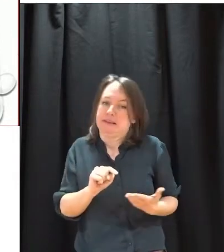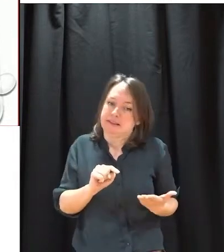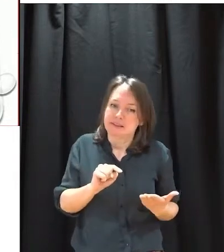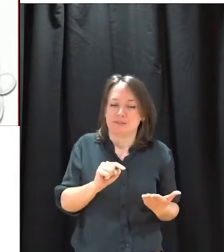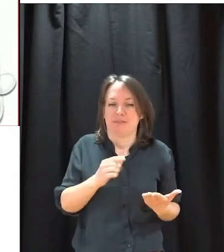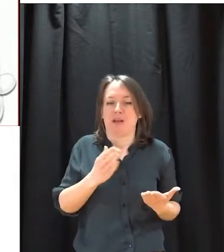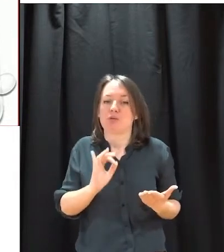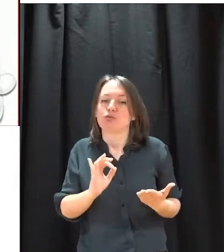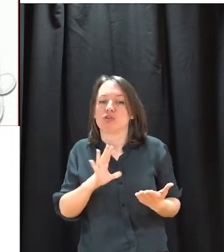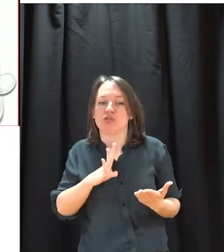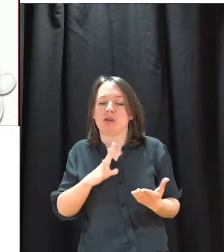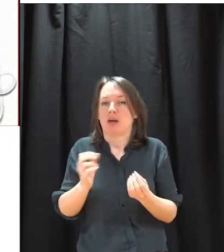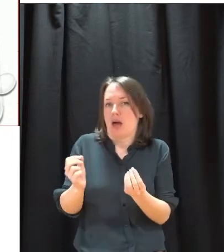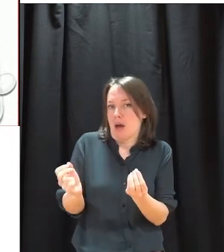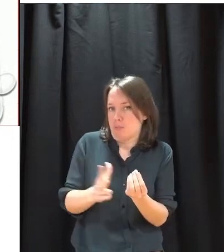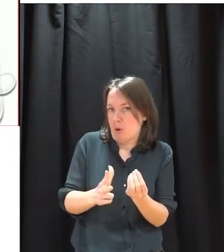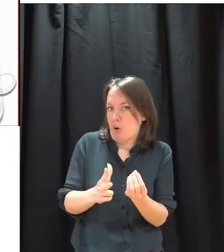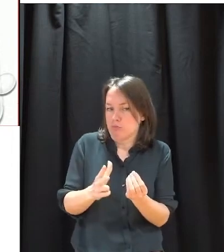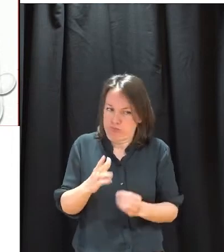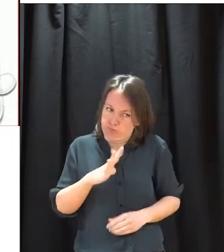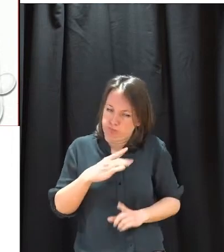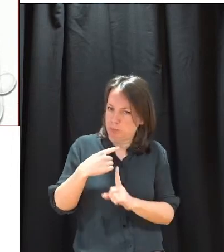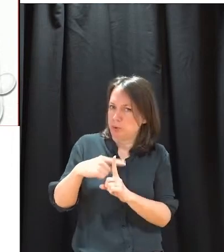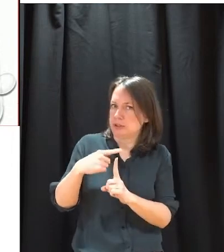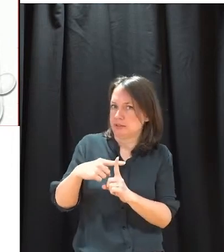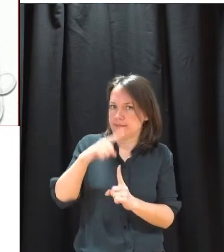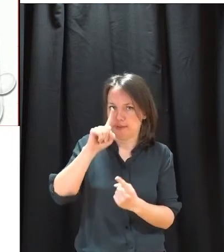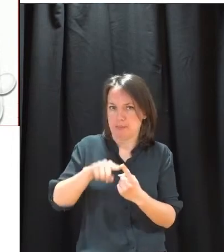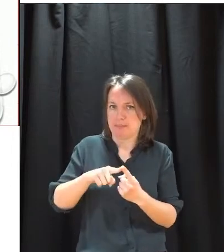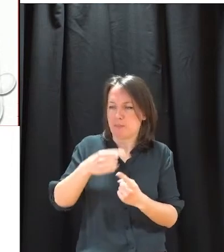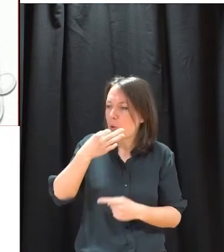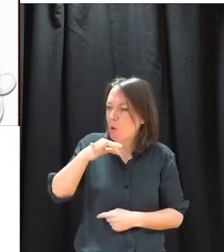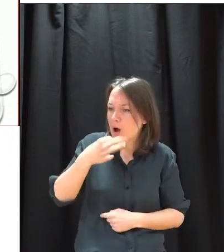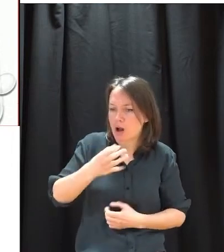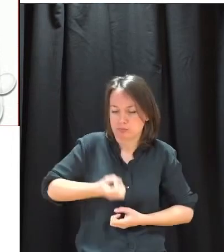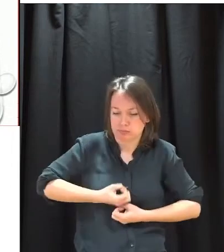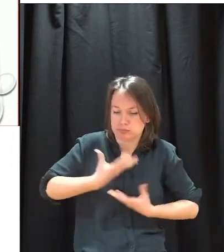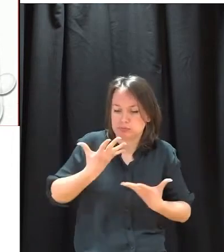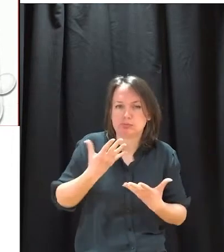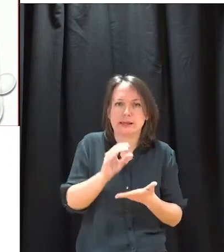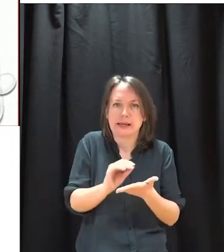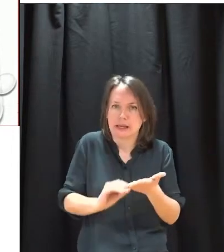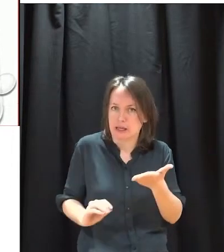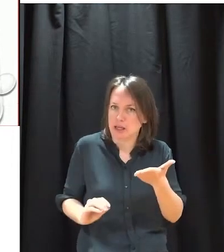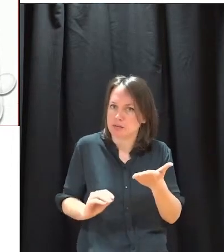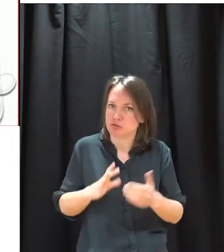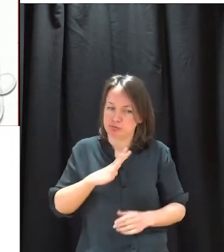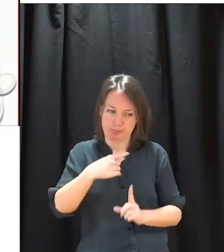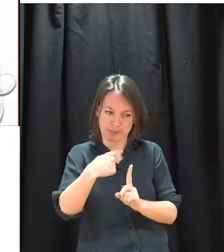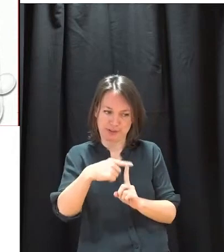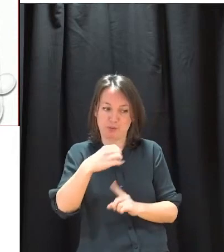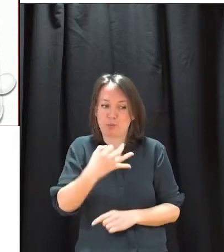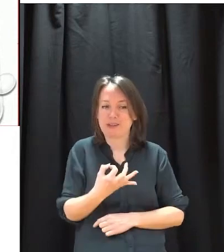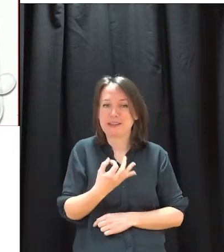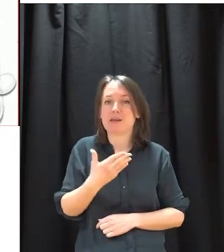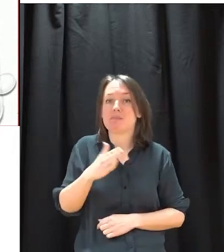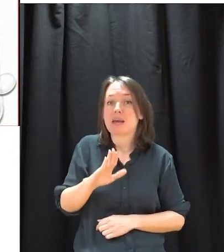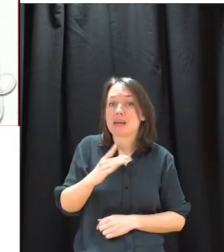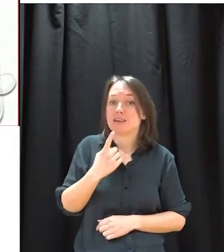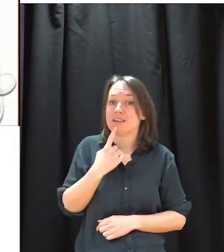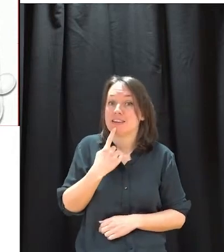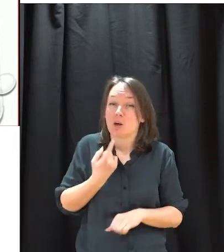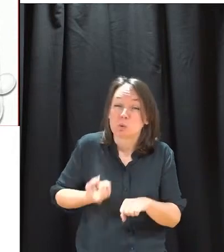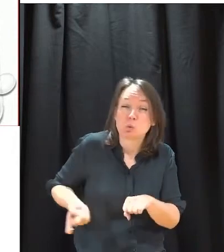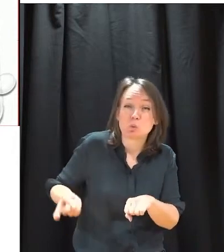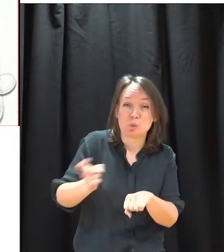pose de l'implant sur l'acquisition et le développement du langage oral et écrit, mais il faut avoir en tête que ça ne permet pas d'accéder instantanément